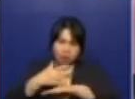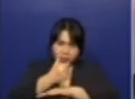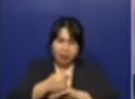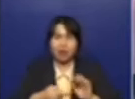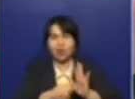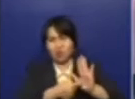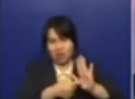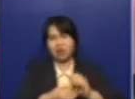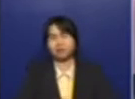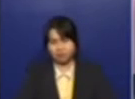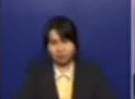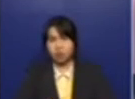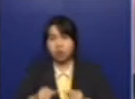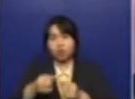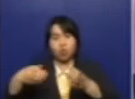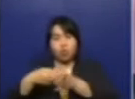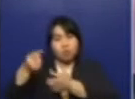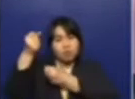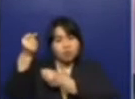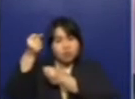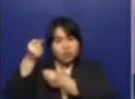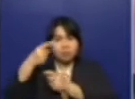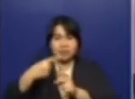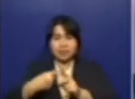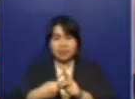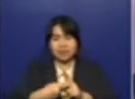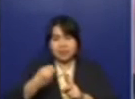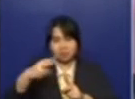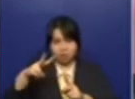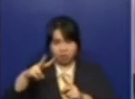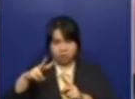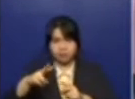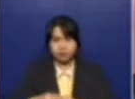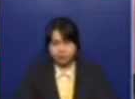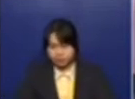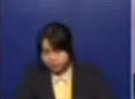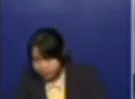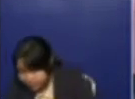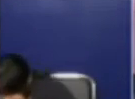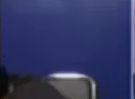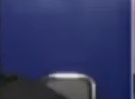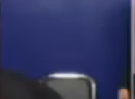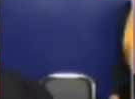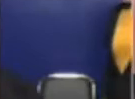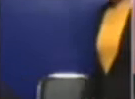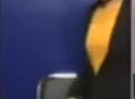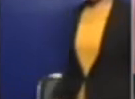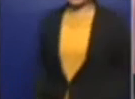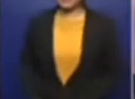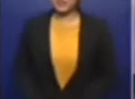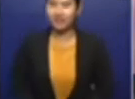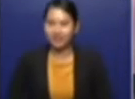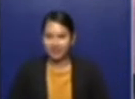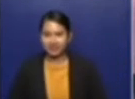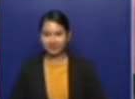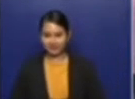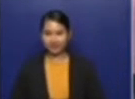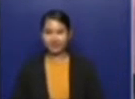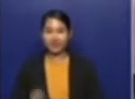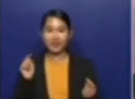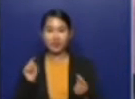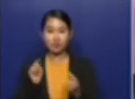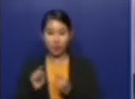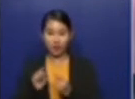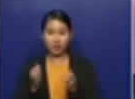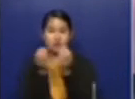างการชุมนุมของนักศึกษาในช่วงเดือนกุมภาพันธ์ต้นปีที่ผ่านมาเขาเรียกร้องเรื่องการแก้ไขรัฐธร